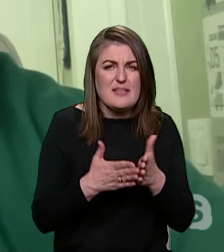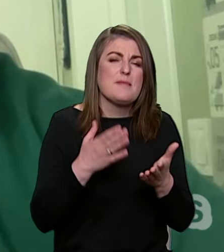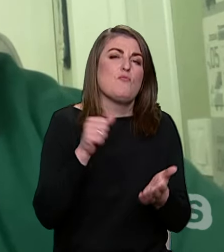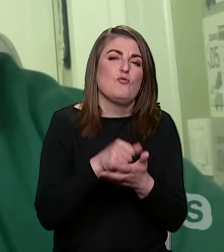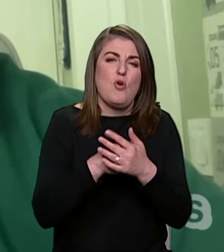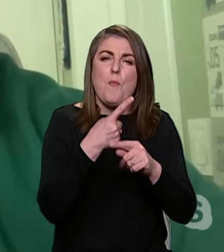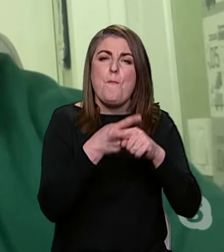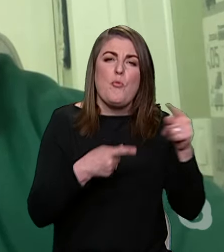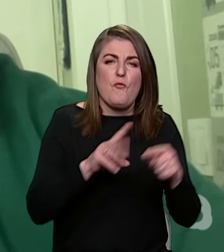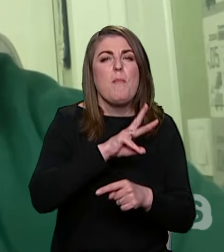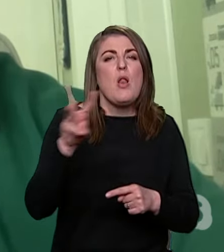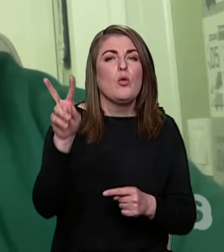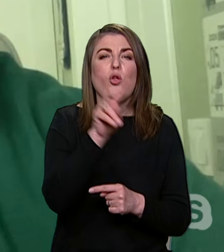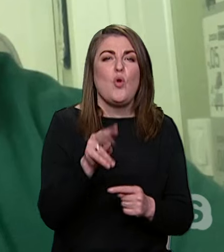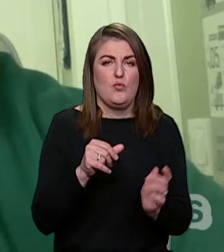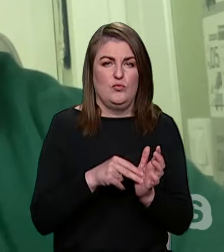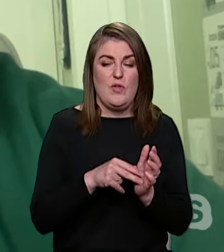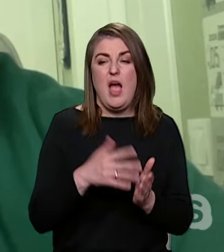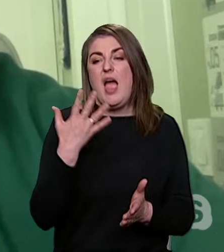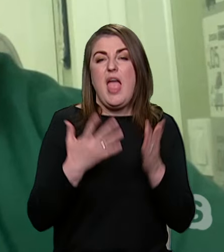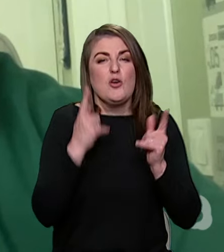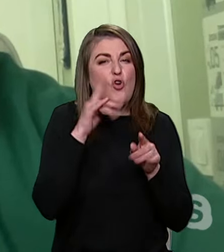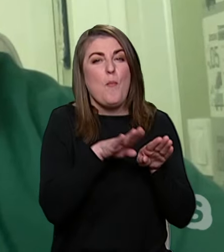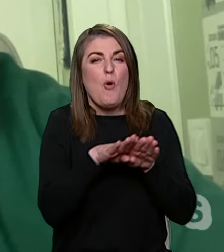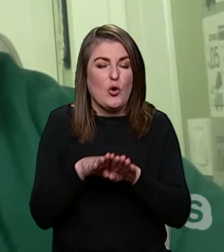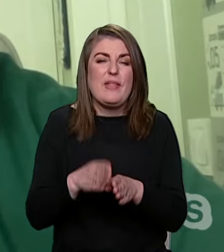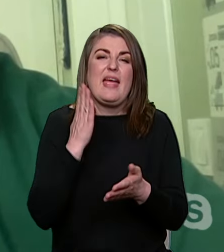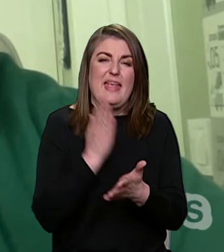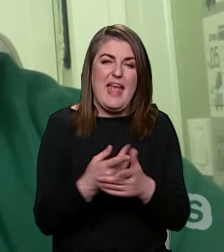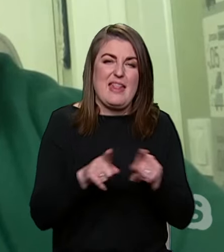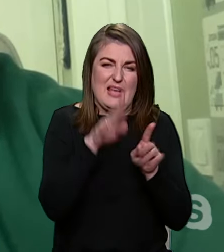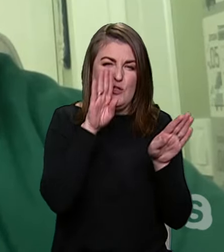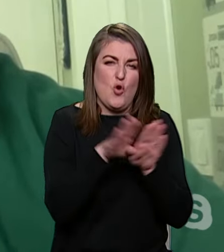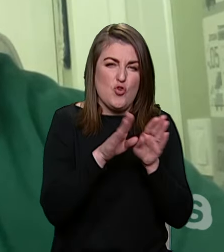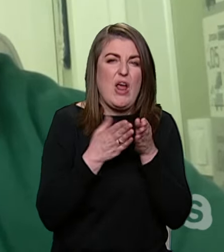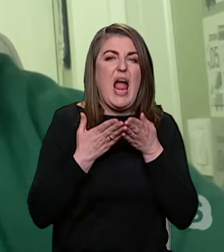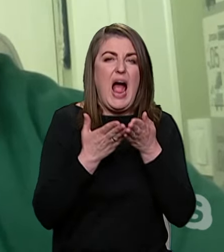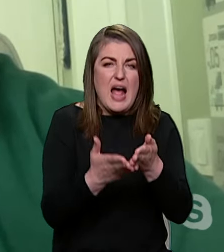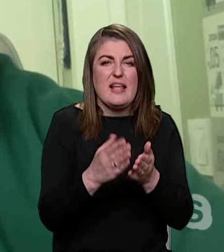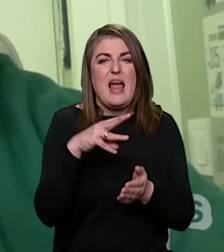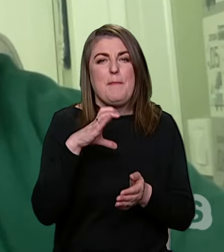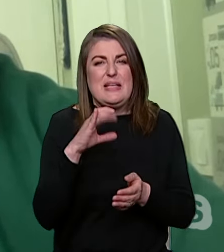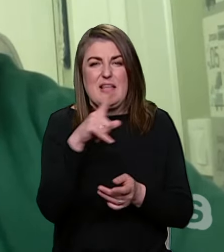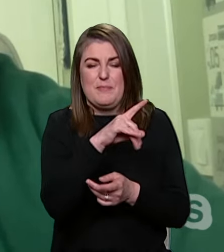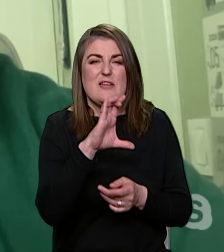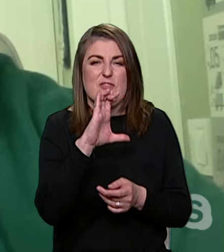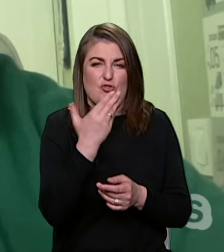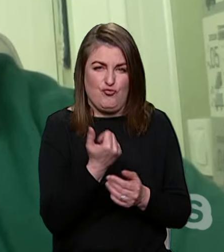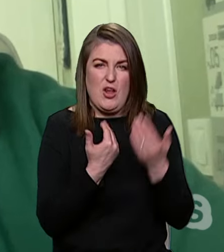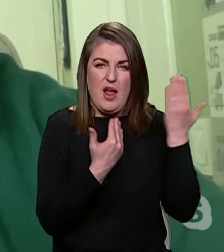в півмільйона доларів. Якщо порівнювати, є такі схожі катера, наприклад, ВМС Сполучених Штатів